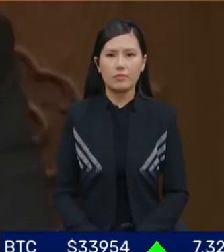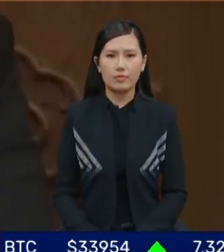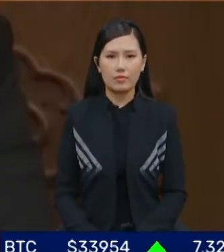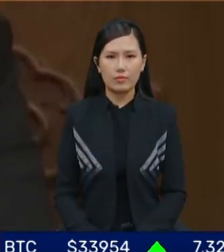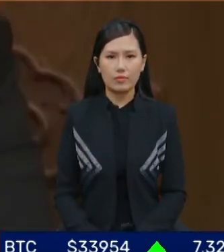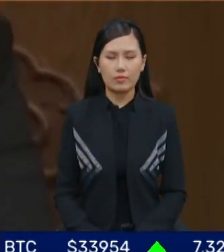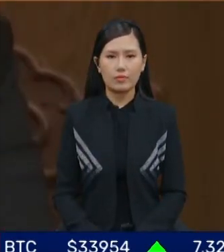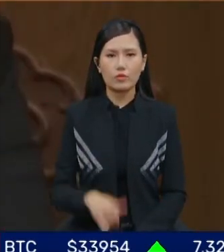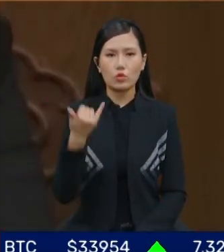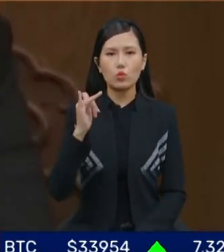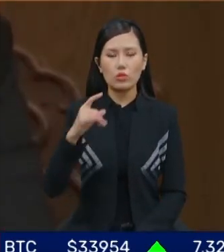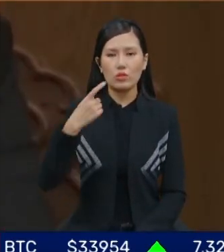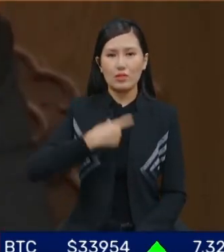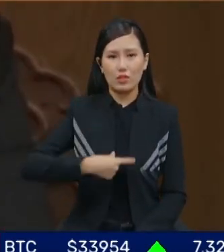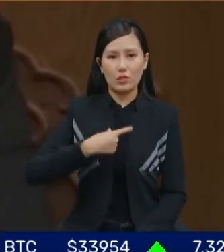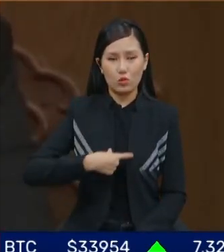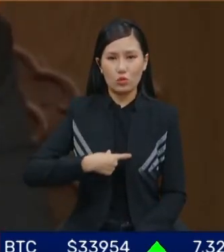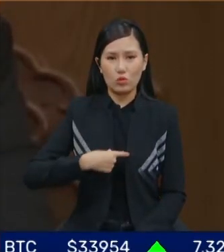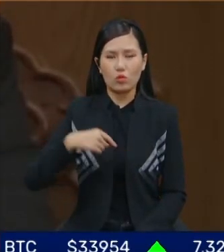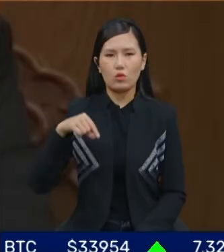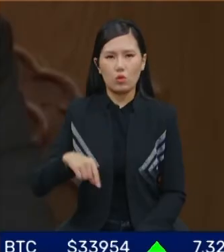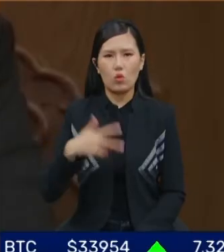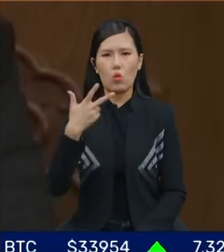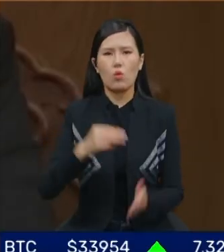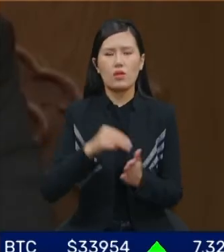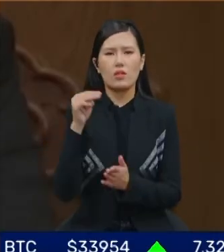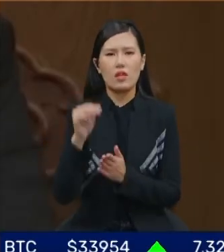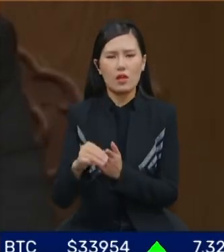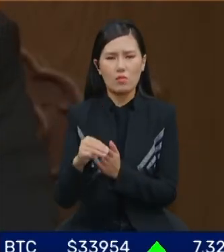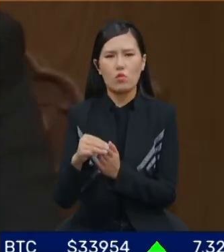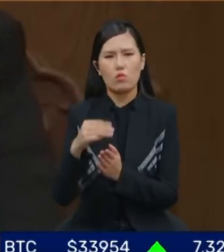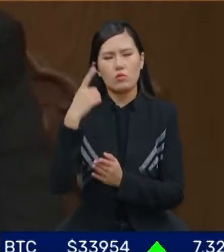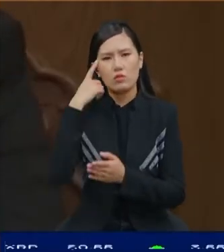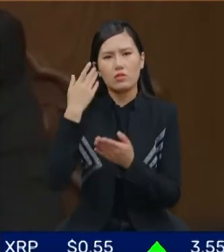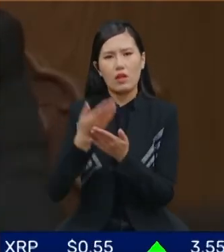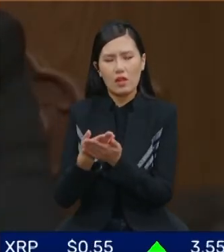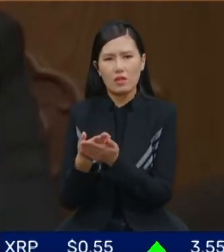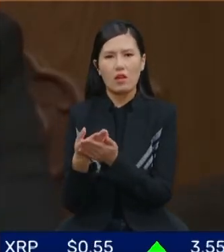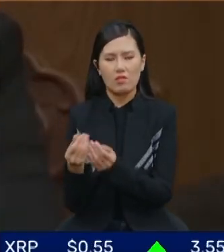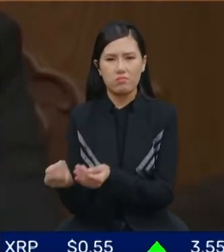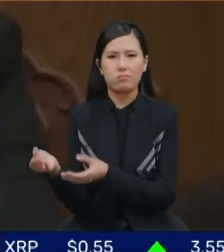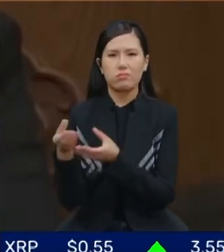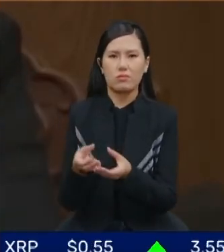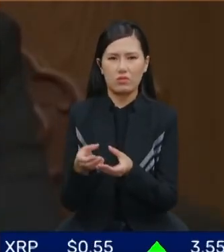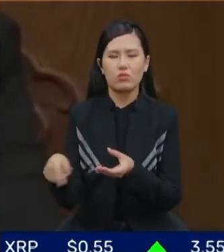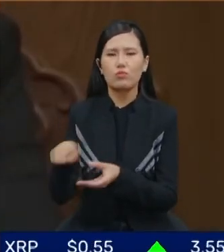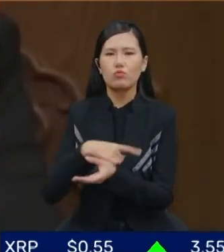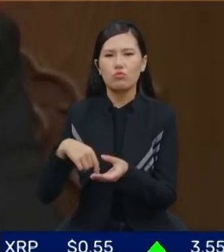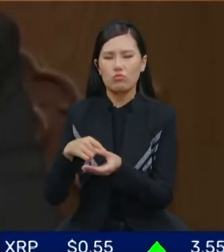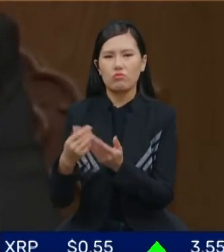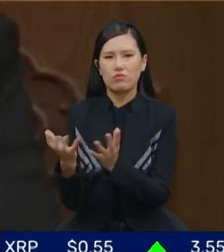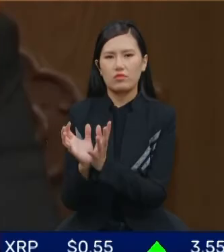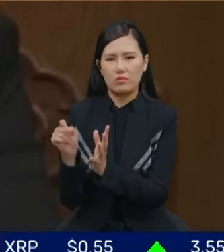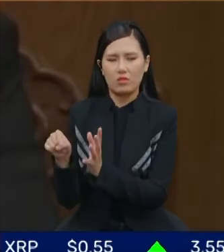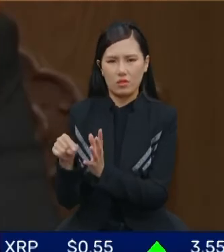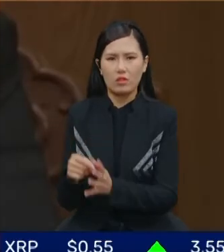Их хурлын гишүүд тойрог дээр нэг 3 орчим тэрбум төгрөгийн хөрөнгө оруулалтын санал өгөөрэ. Тэгээд одоо дахиж байнгын хороод